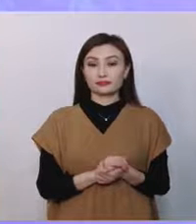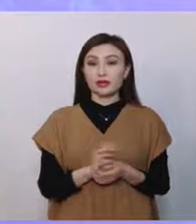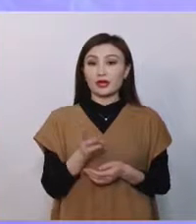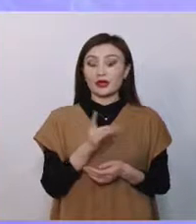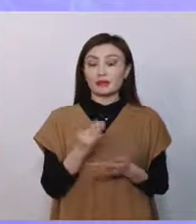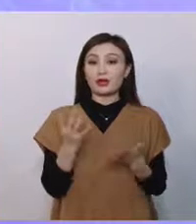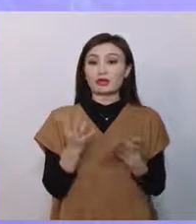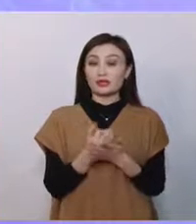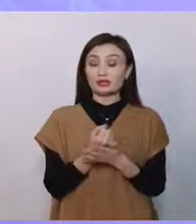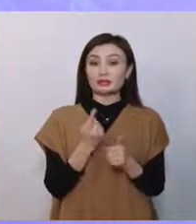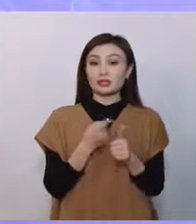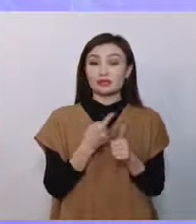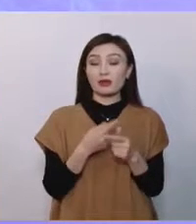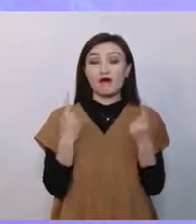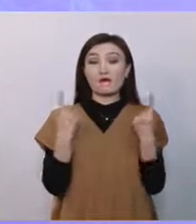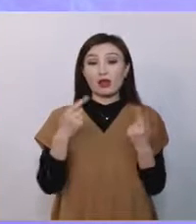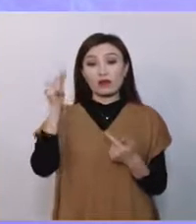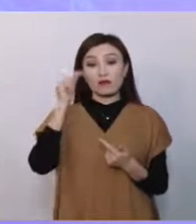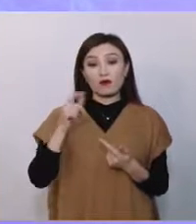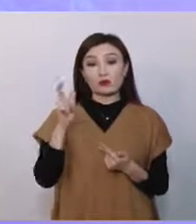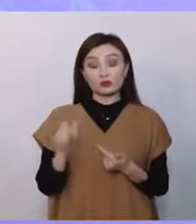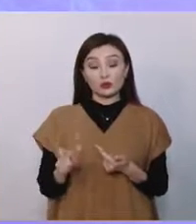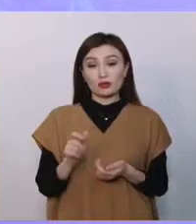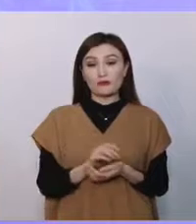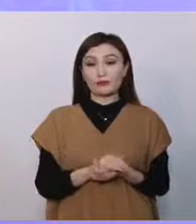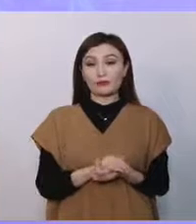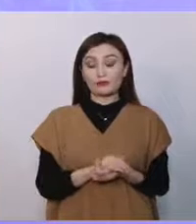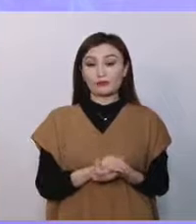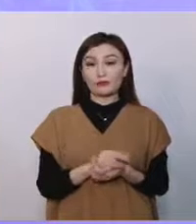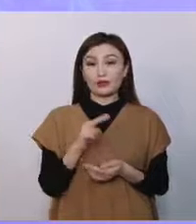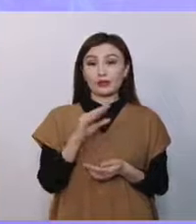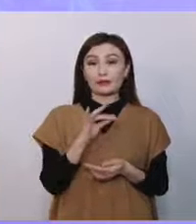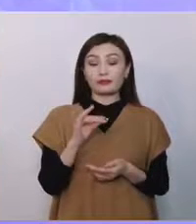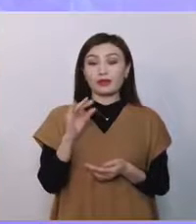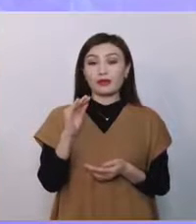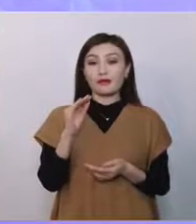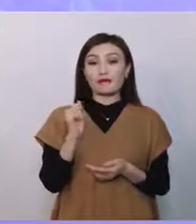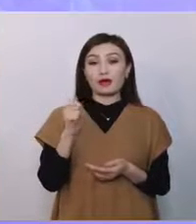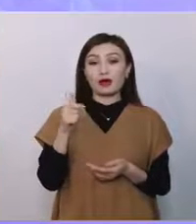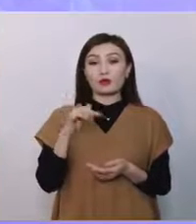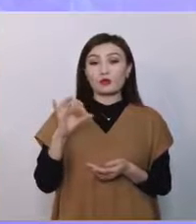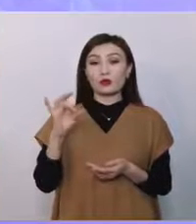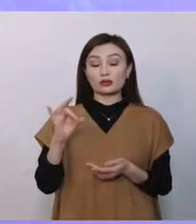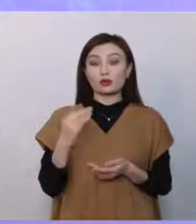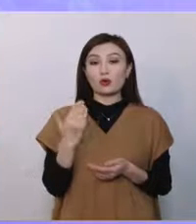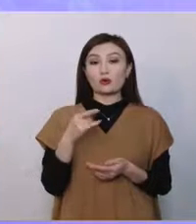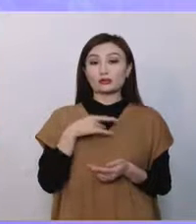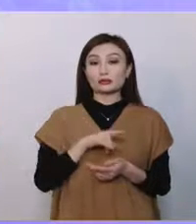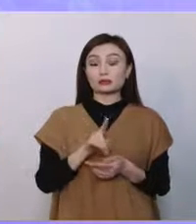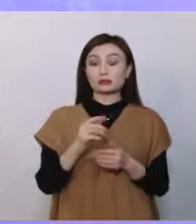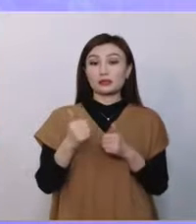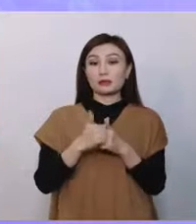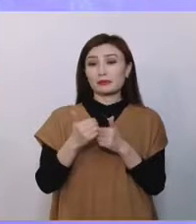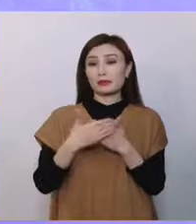мы отгадали имя великого ученого типа гора пифагор родился